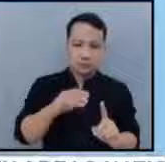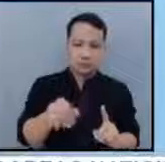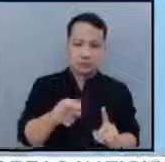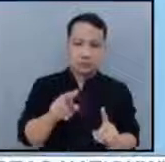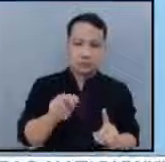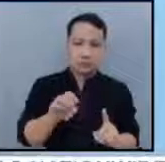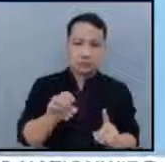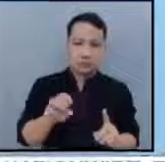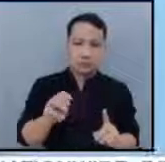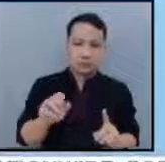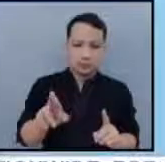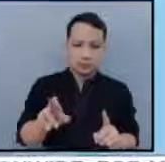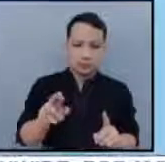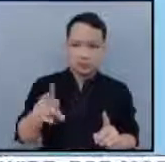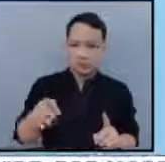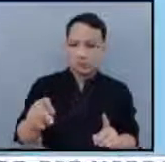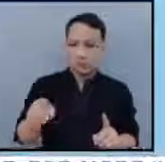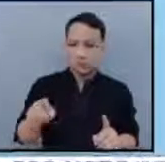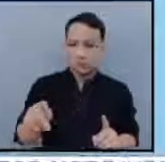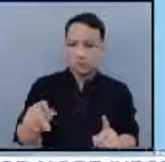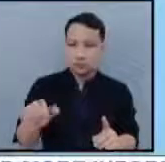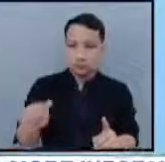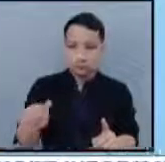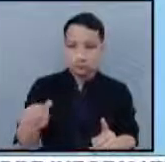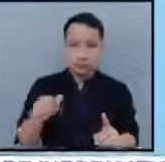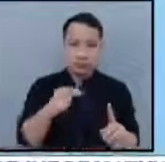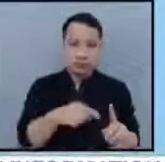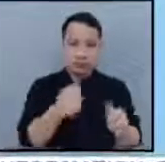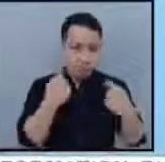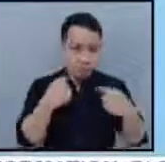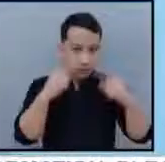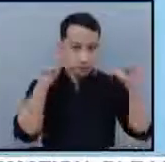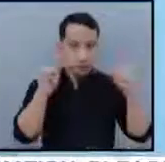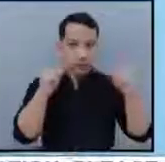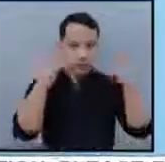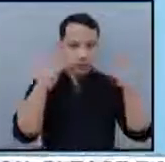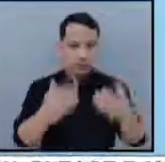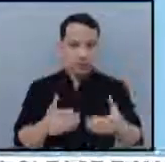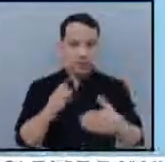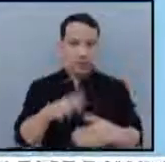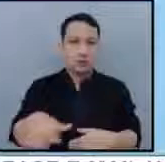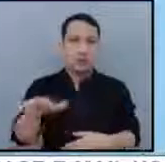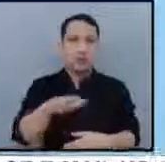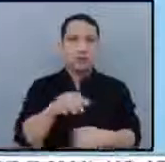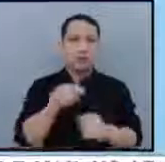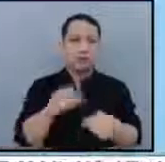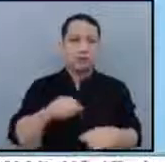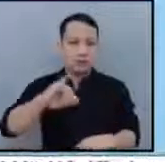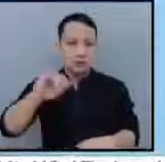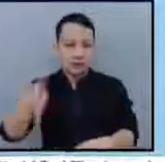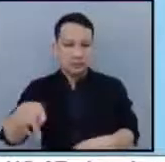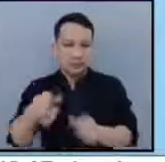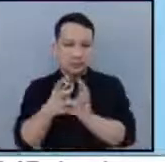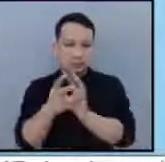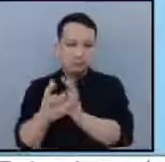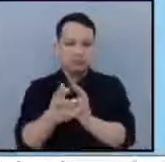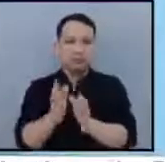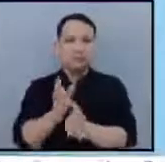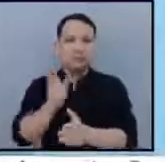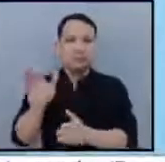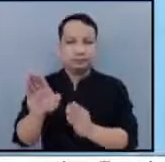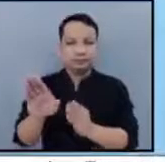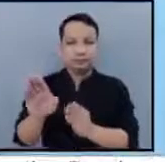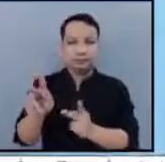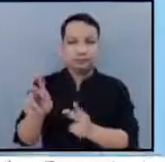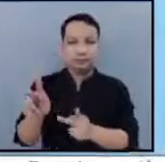most outstanding Pinoy teachers. At ngayon ay nagtuturo pa sa isang indigenous community sa Bukidnon. Welcome po sa Rise and